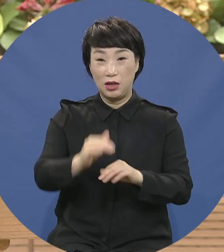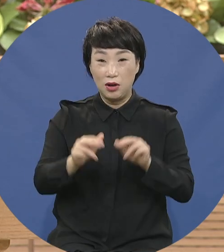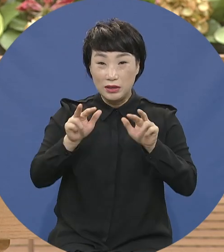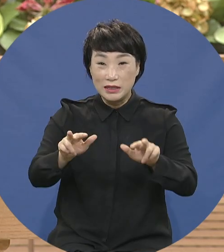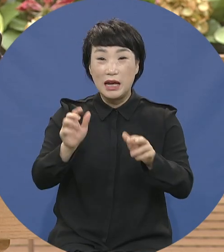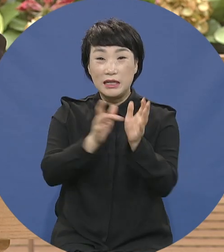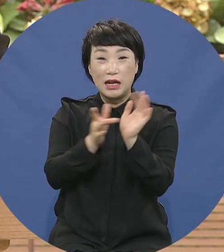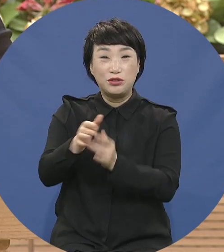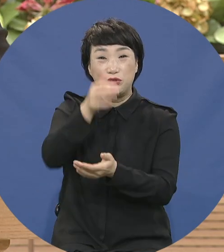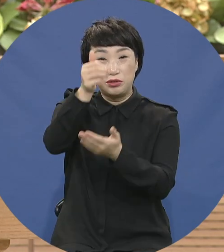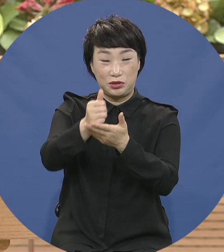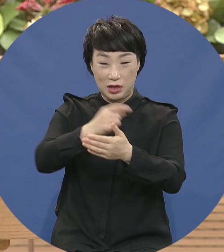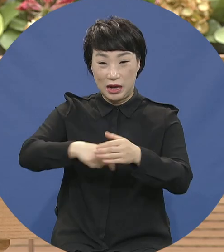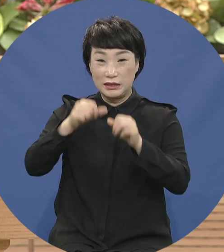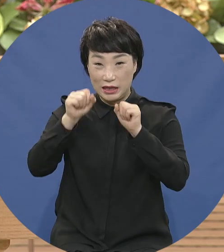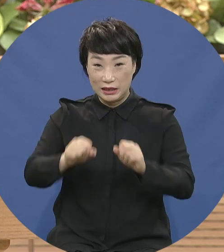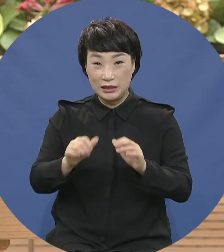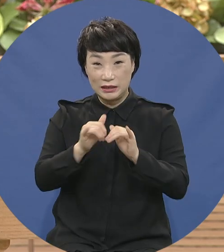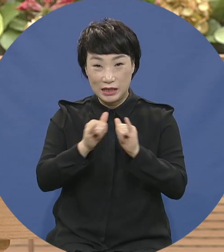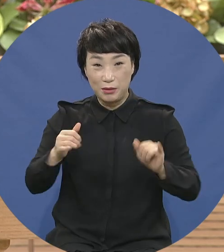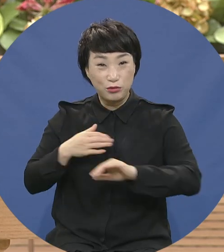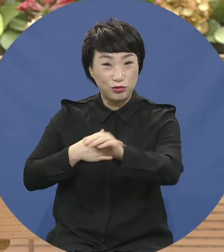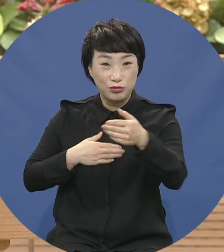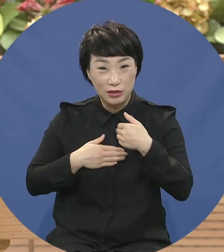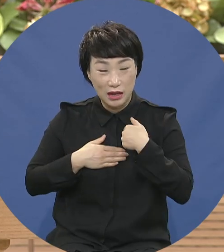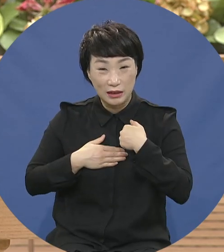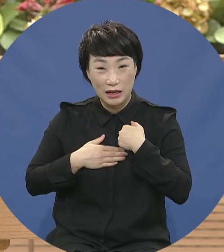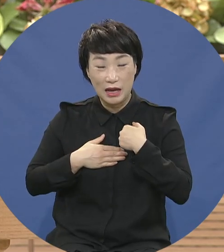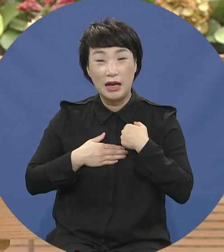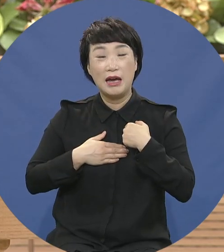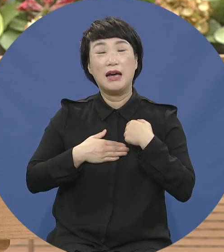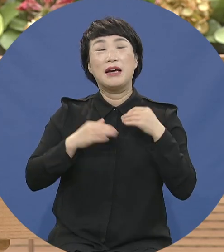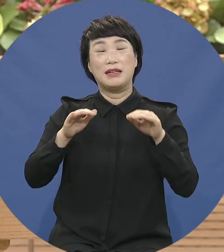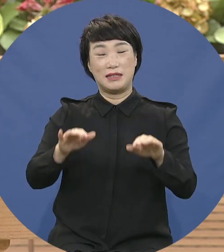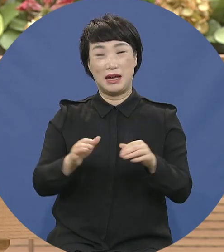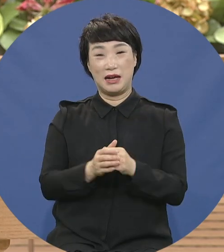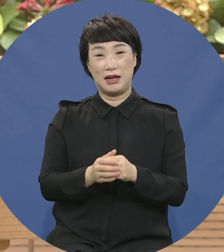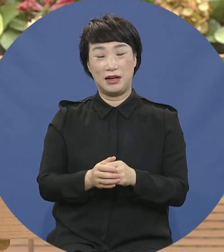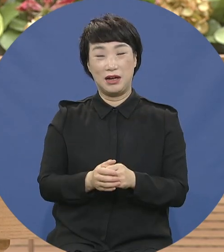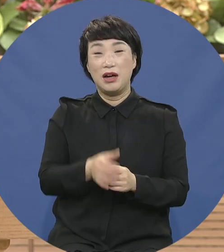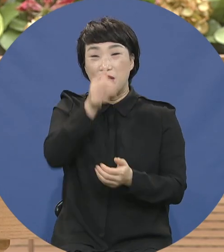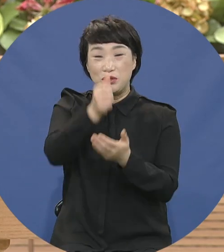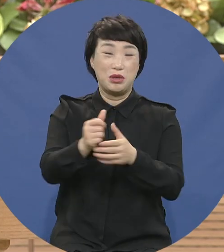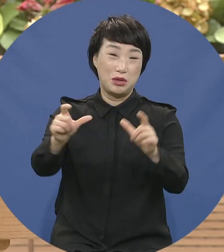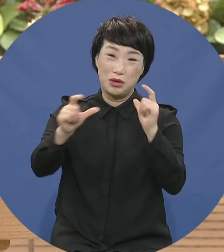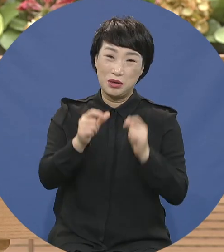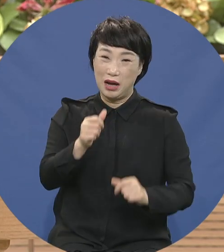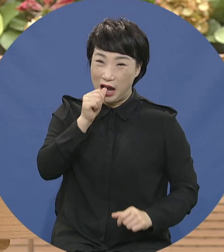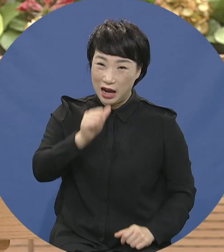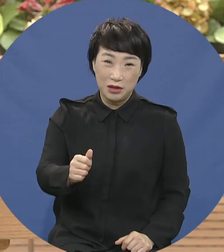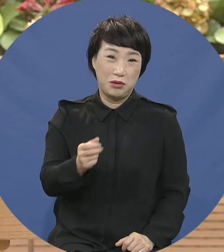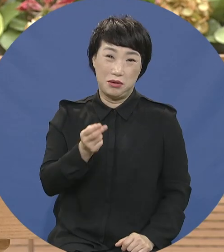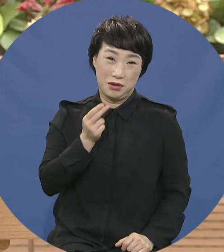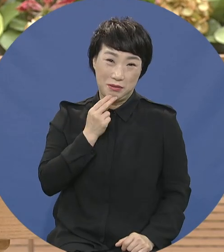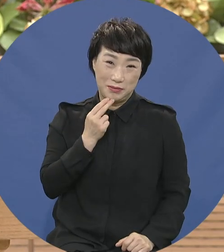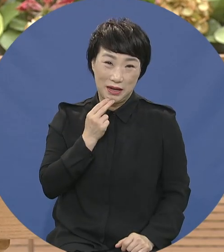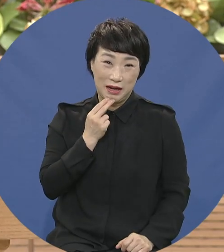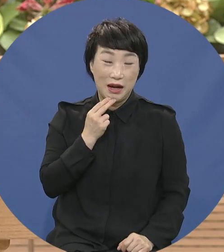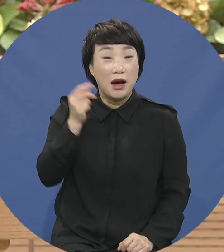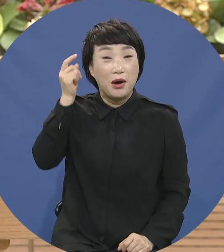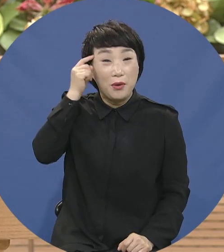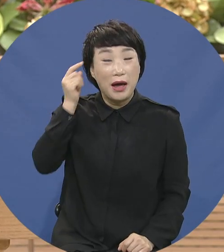이제 그리스도 예수 안에 있는 자에게는 결코 정죄함이